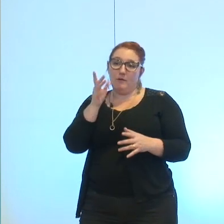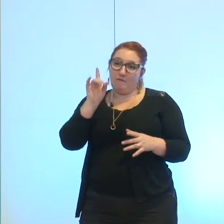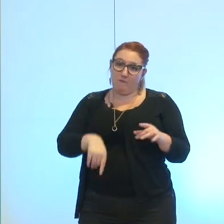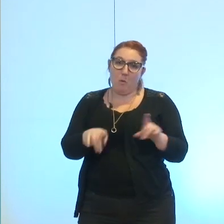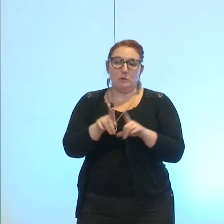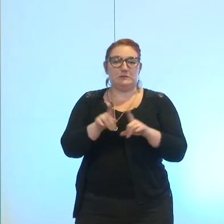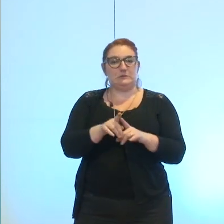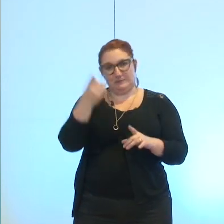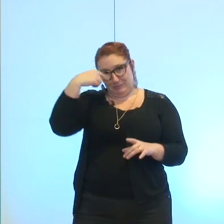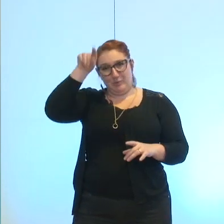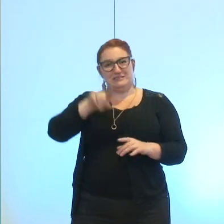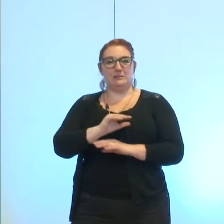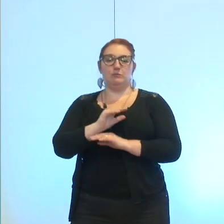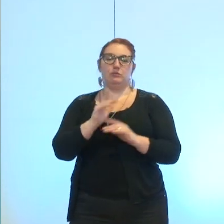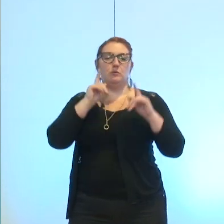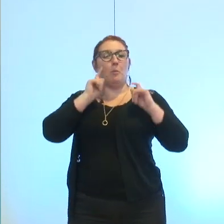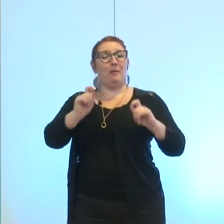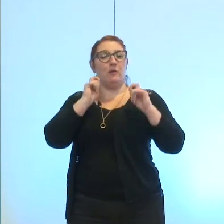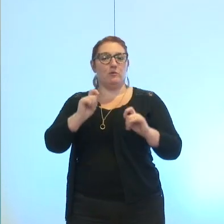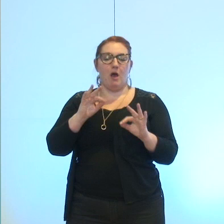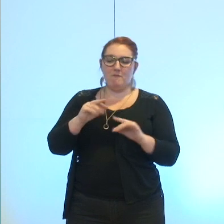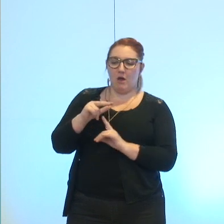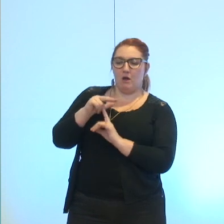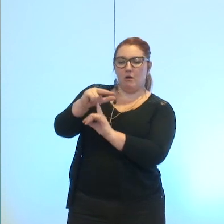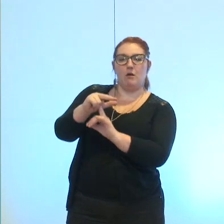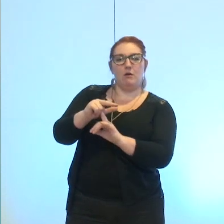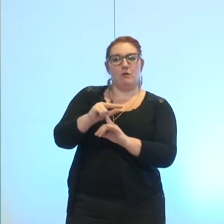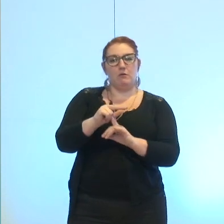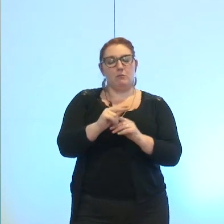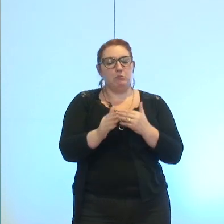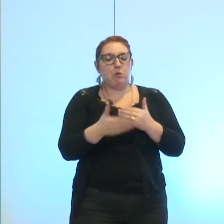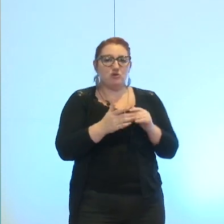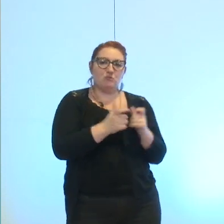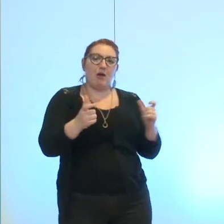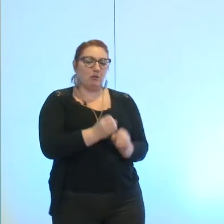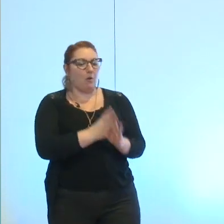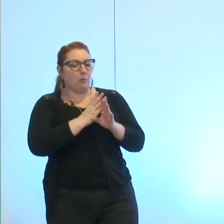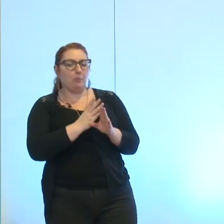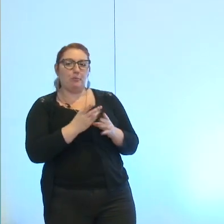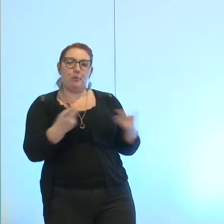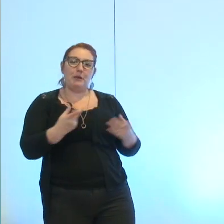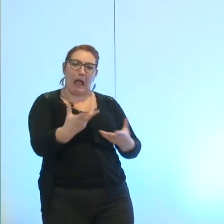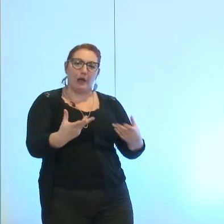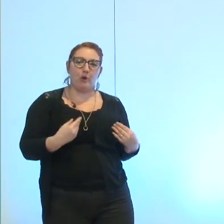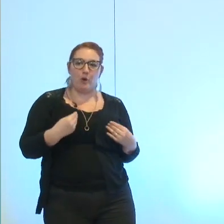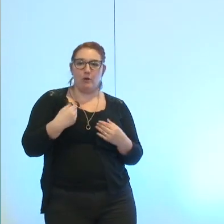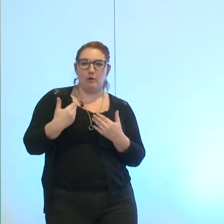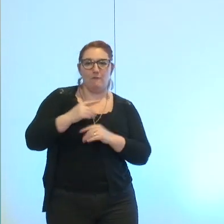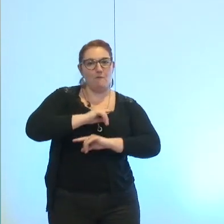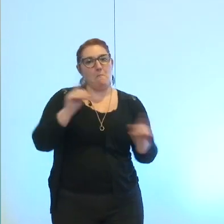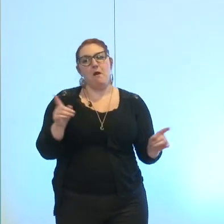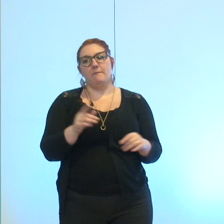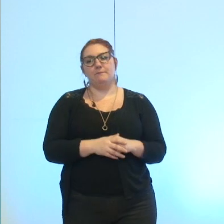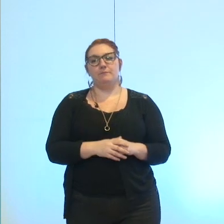l'implantation des antennes relet téléphonie mobile à proximité des bâtiments recevant du public nous ne voterons pas cette